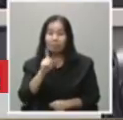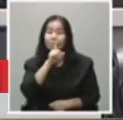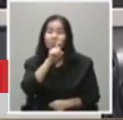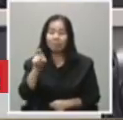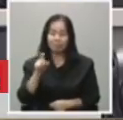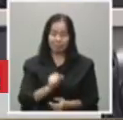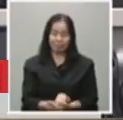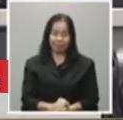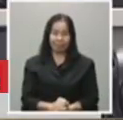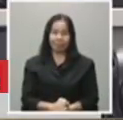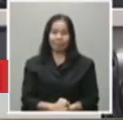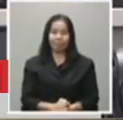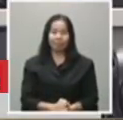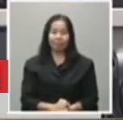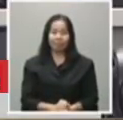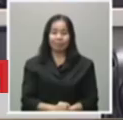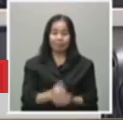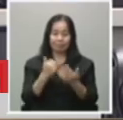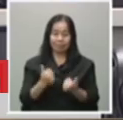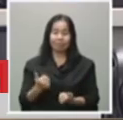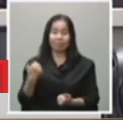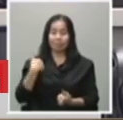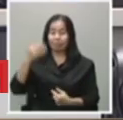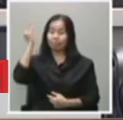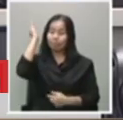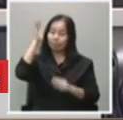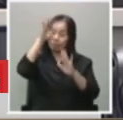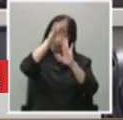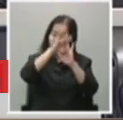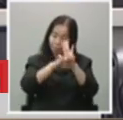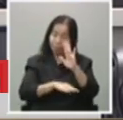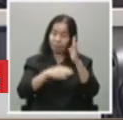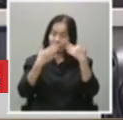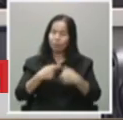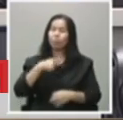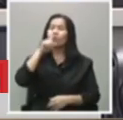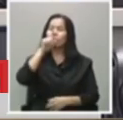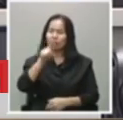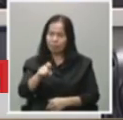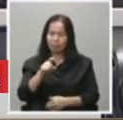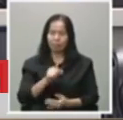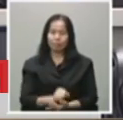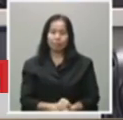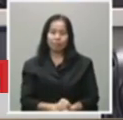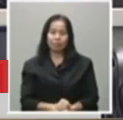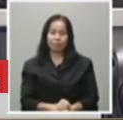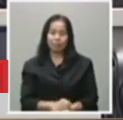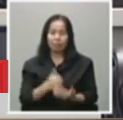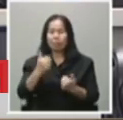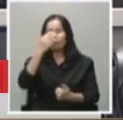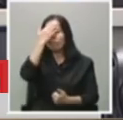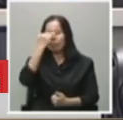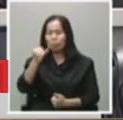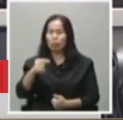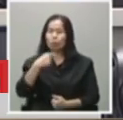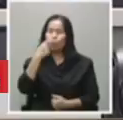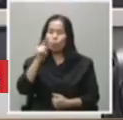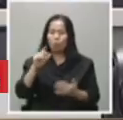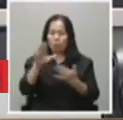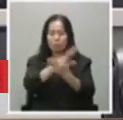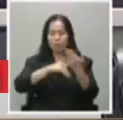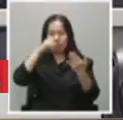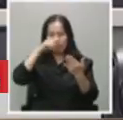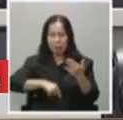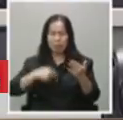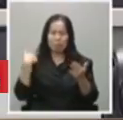ท่านประธานที่เคารพครับที่ผมอภิปรายมาเนี่ยนะครับจะถามท่านว่าทำไมท่านถึงพูดได้ครับว่าประเทศไทยมีฐานเศรษฐกิ